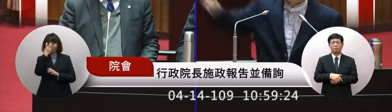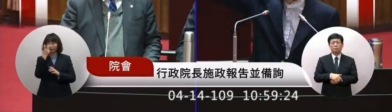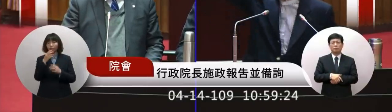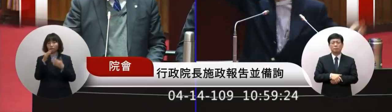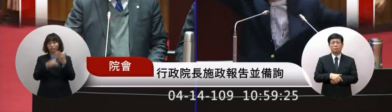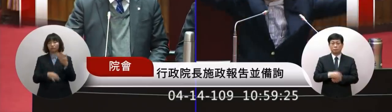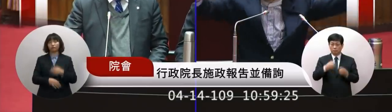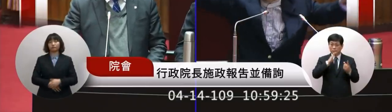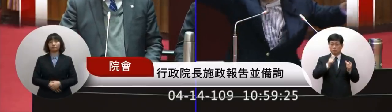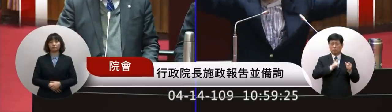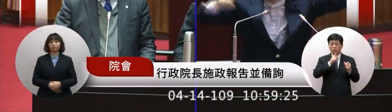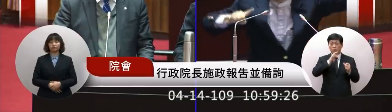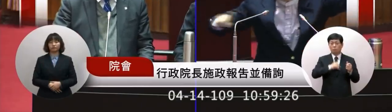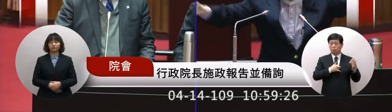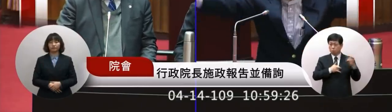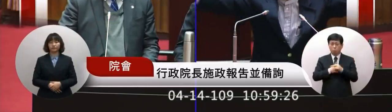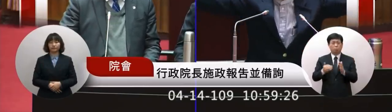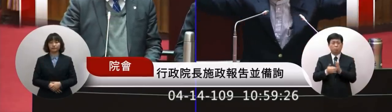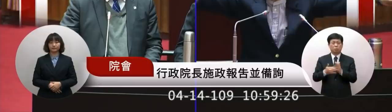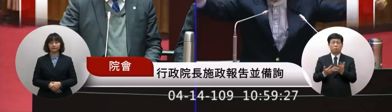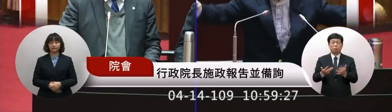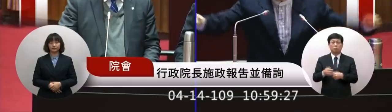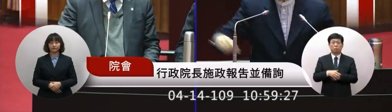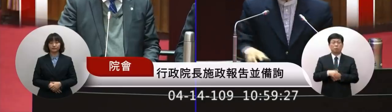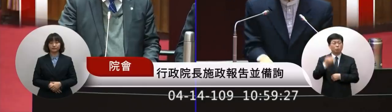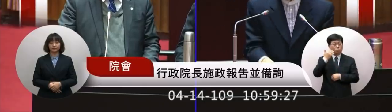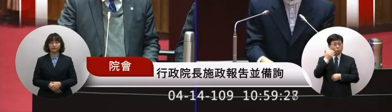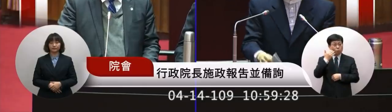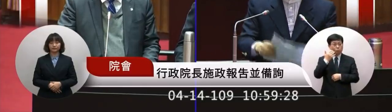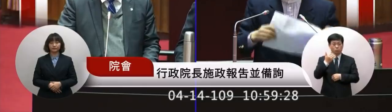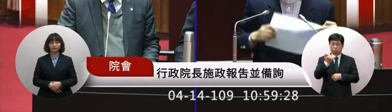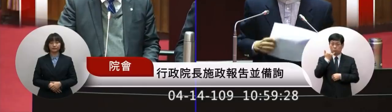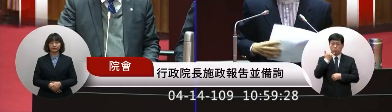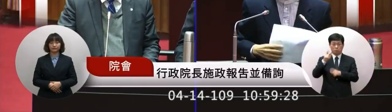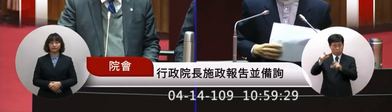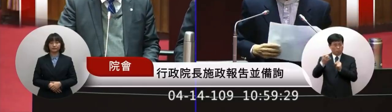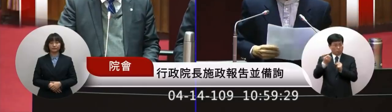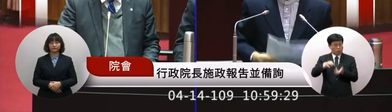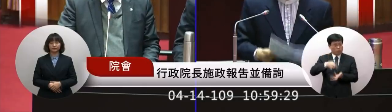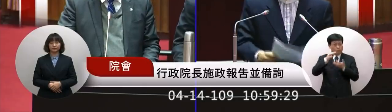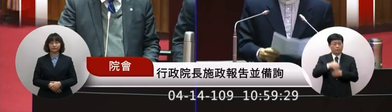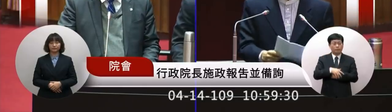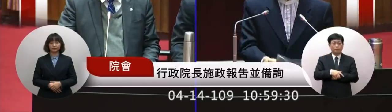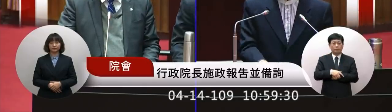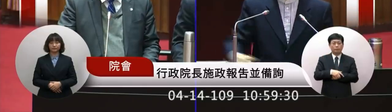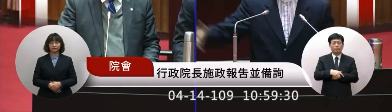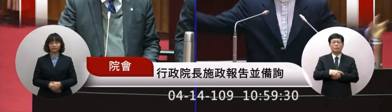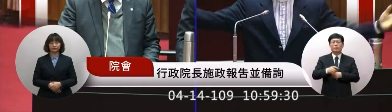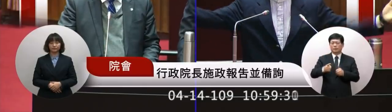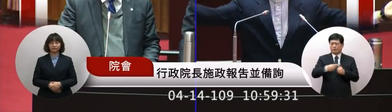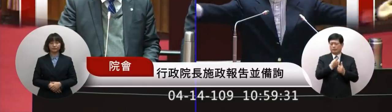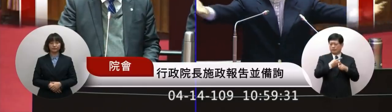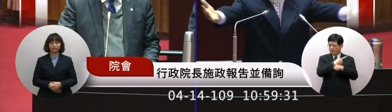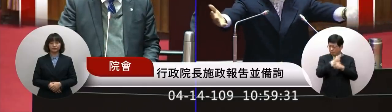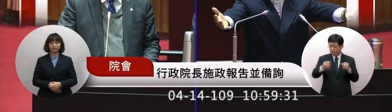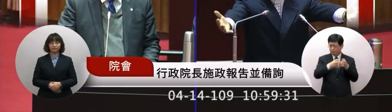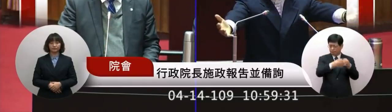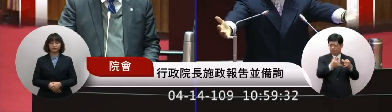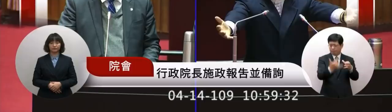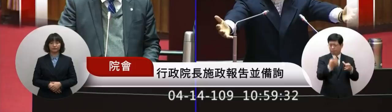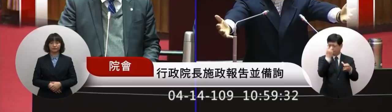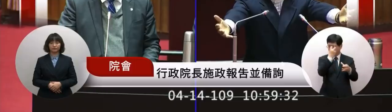法。 来，验照啊，是不是？他如果能够按照我刚刚讲的，就把他先把他检